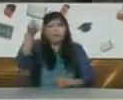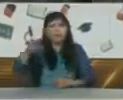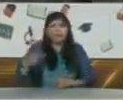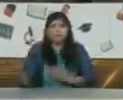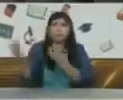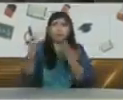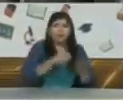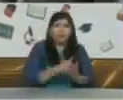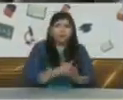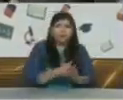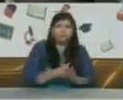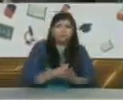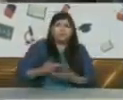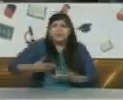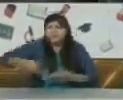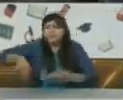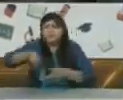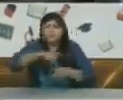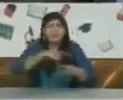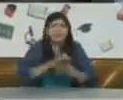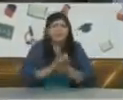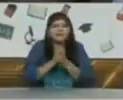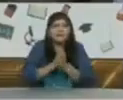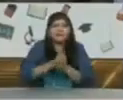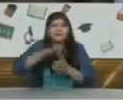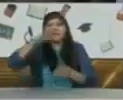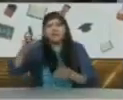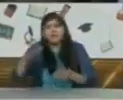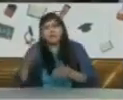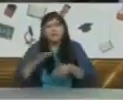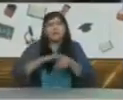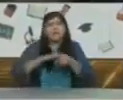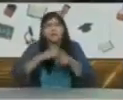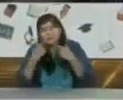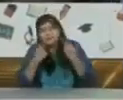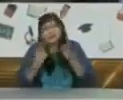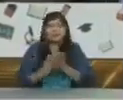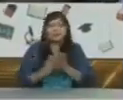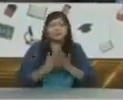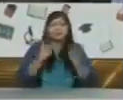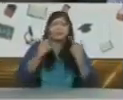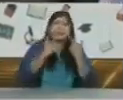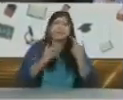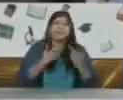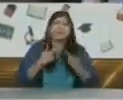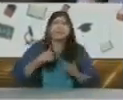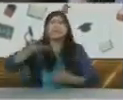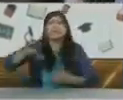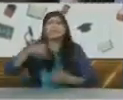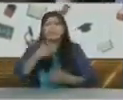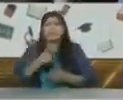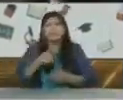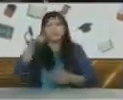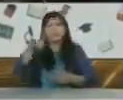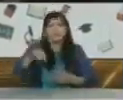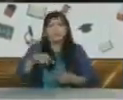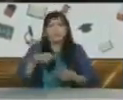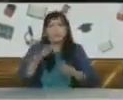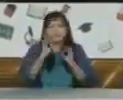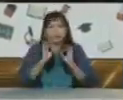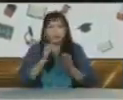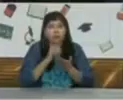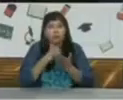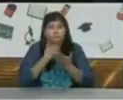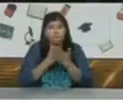करके चलते चलते थोड़ा सर पे हाथ रख करके बहुत ही प्यार से कहे, दे बेटे, देखो भैया तुम इतने बढ़िया करते